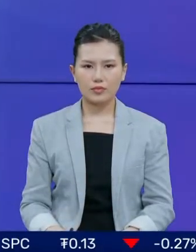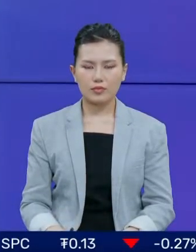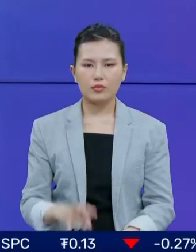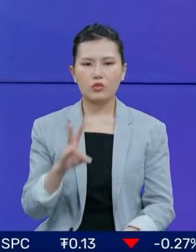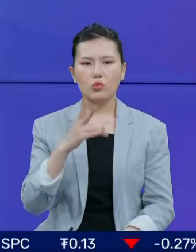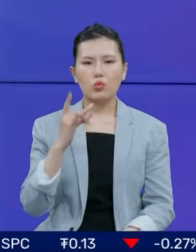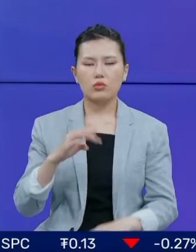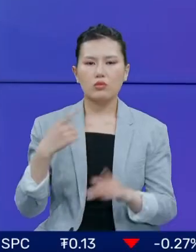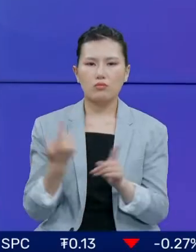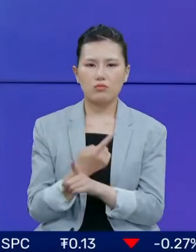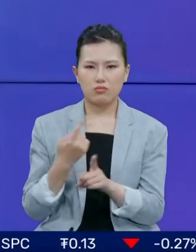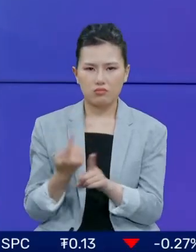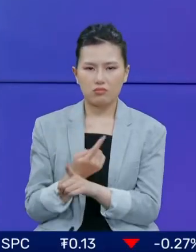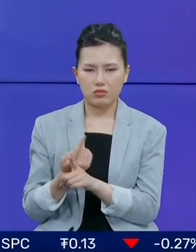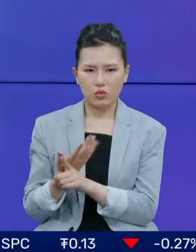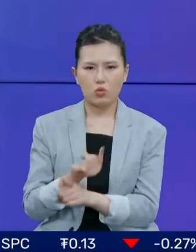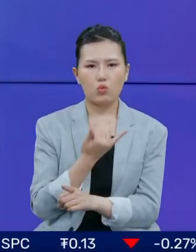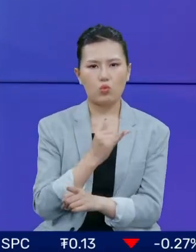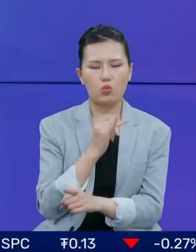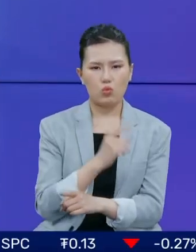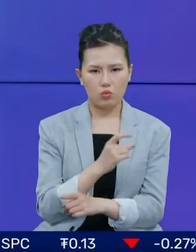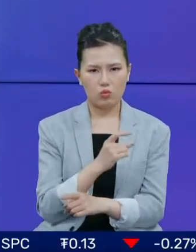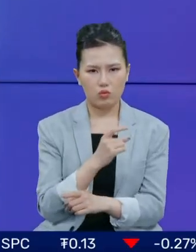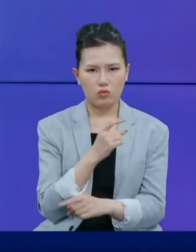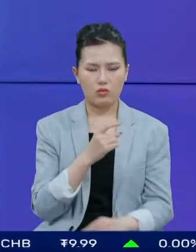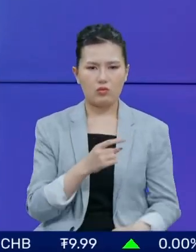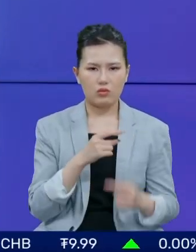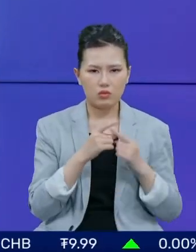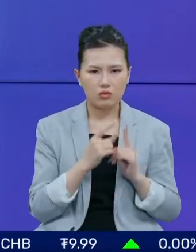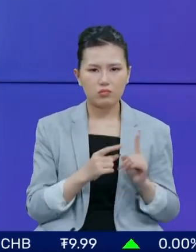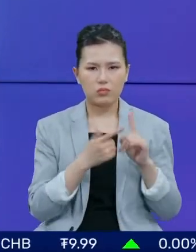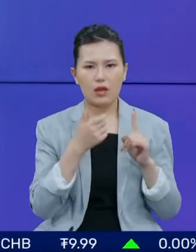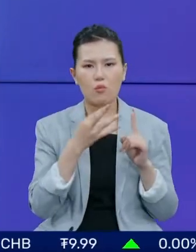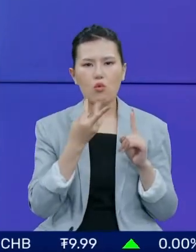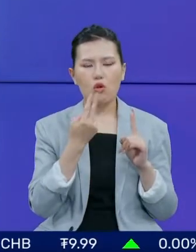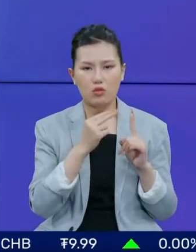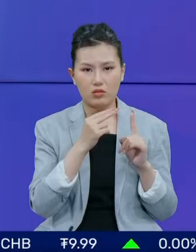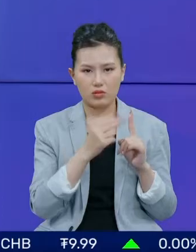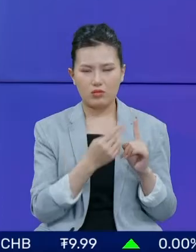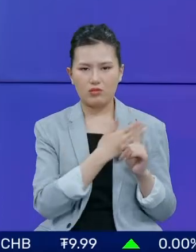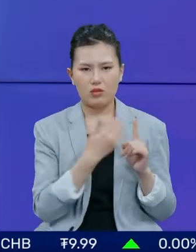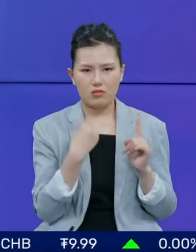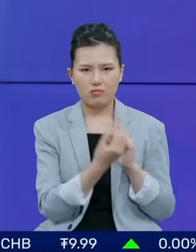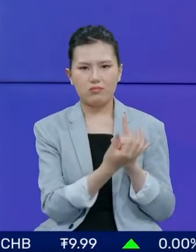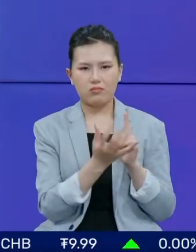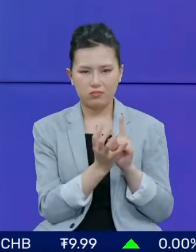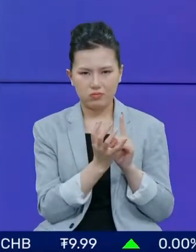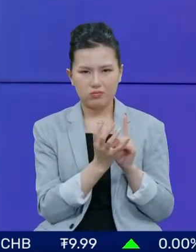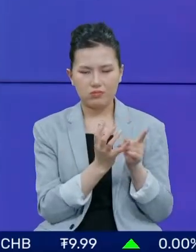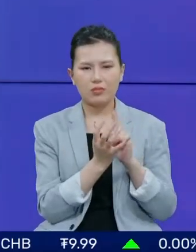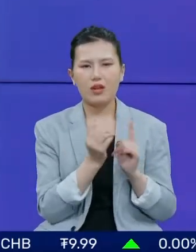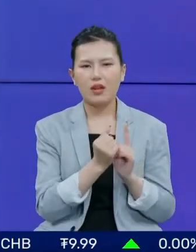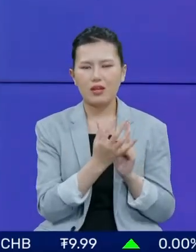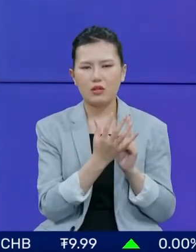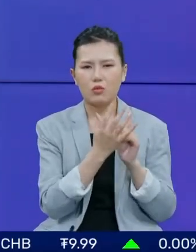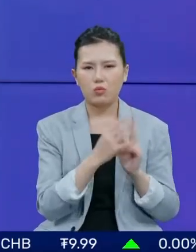Нүүрсний эрэгтэй холбоотойгоор улсын хурлаас байгуулагдсан улсын хурлын гишүүн Гамболдор ахлуулсан хянан шалгах төр хорооны ажиллах хугацаа дуусч татан буугдаад байсан. Тэгвэл